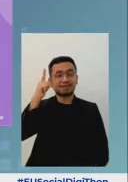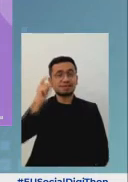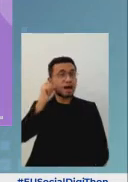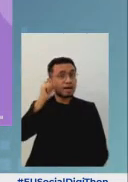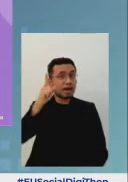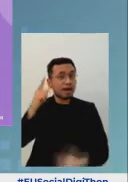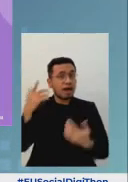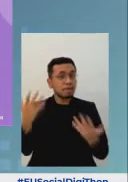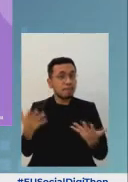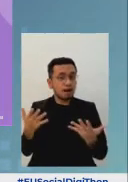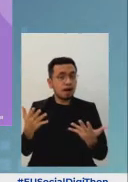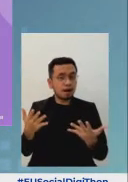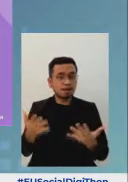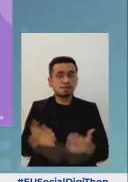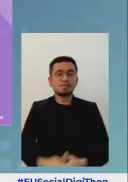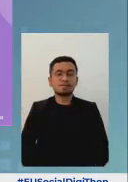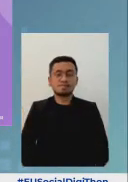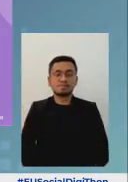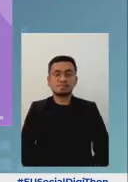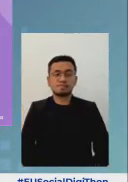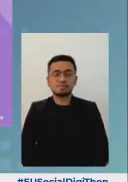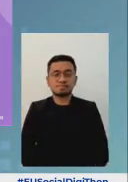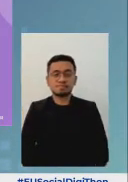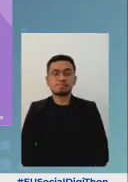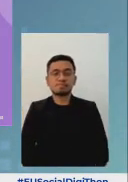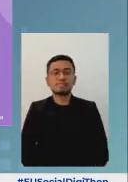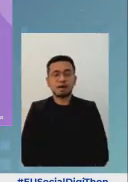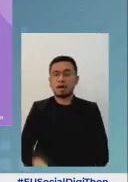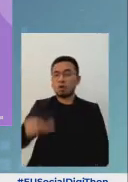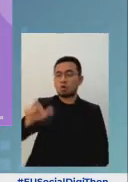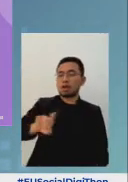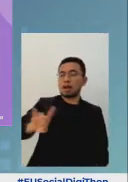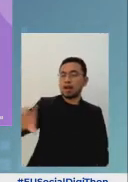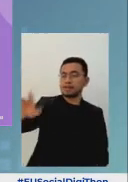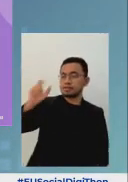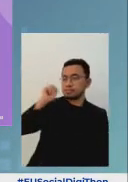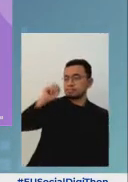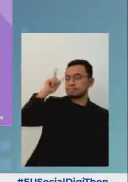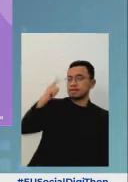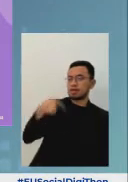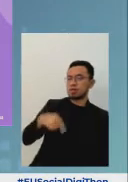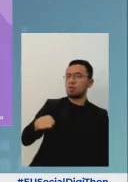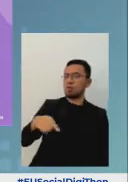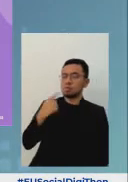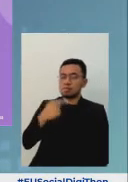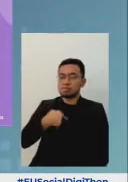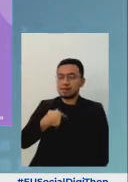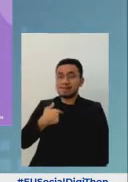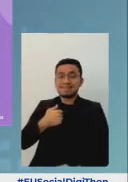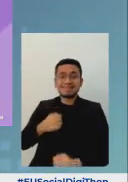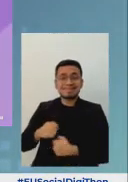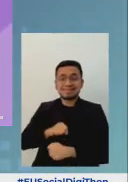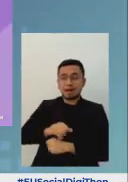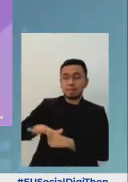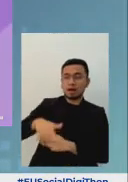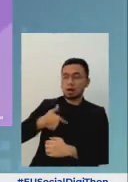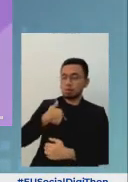yang terjadi pada orang lain gara-gara apa yang kita lakukan. Nah, ya,